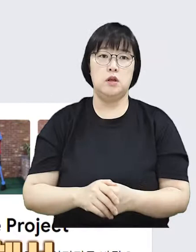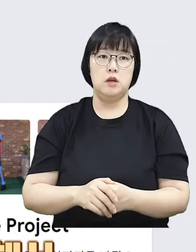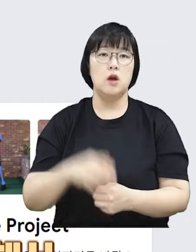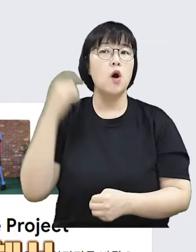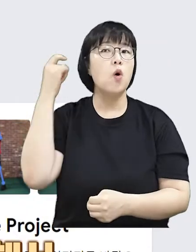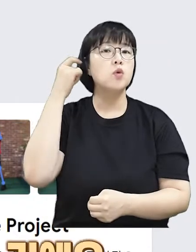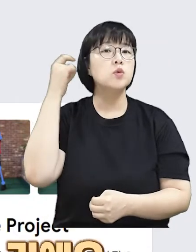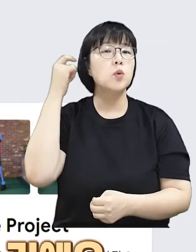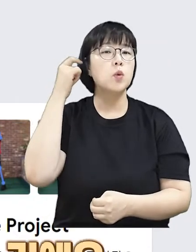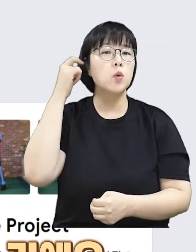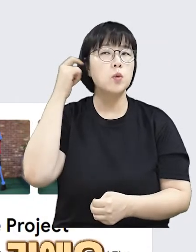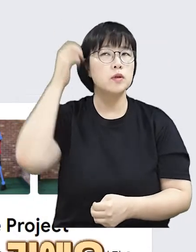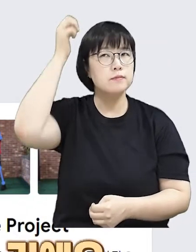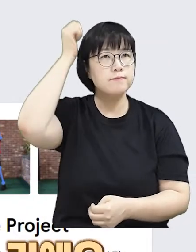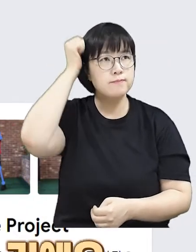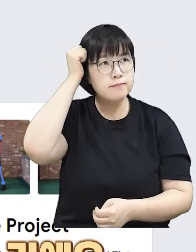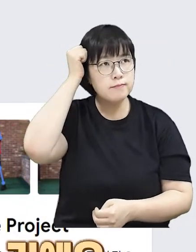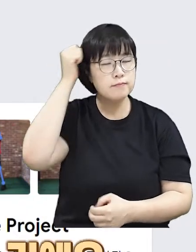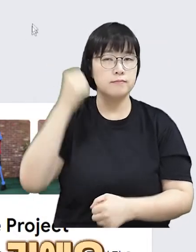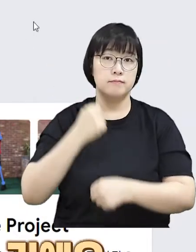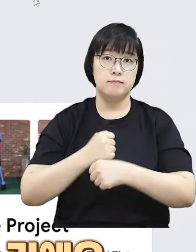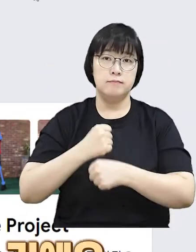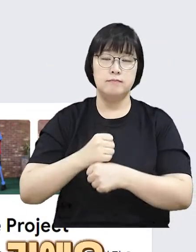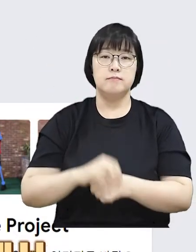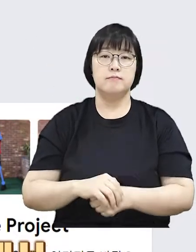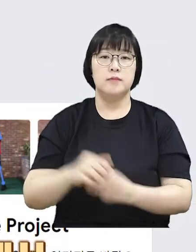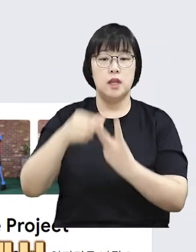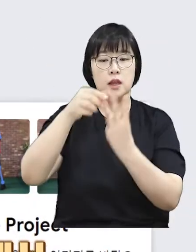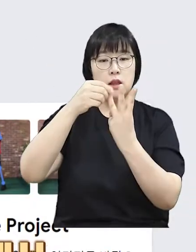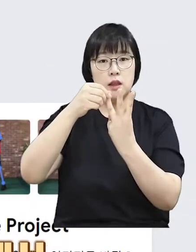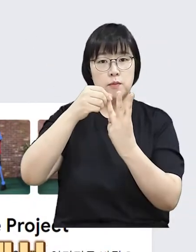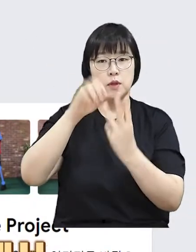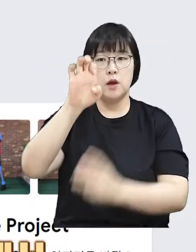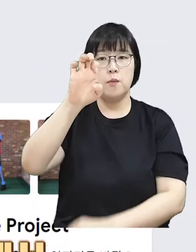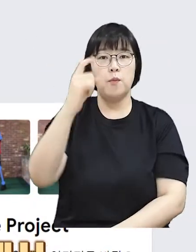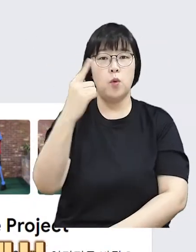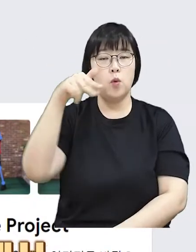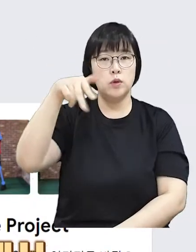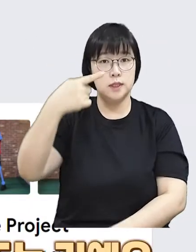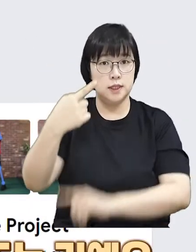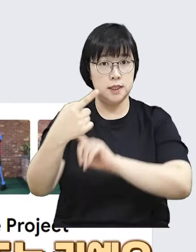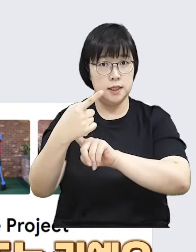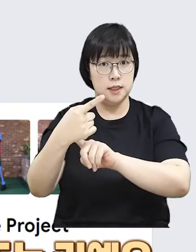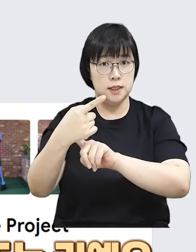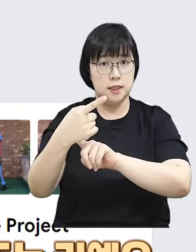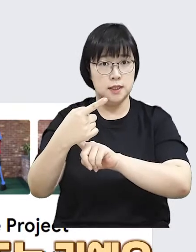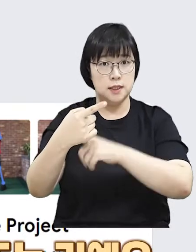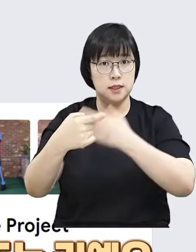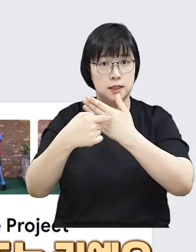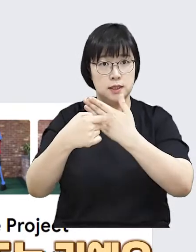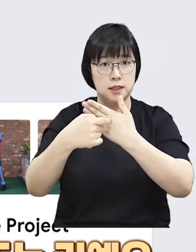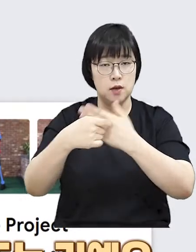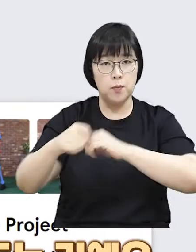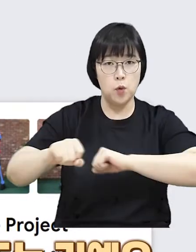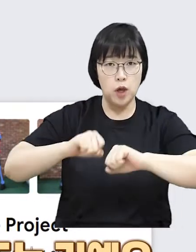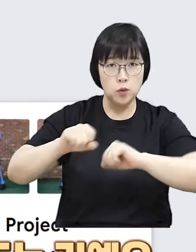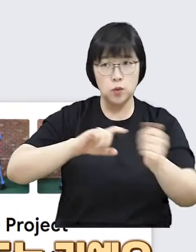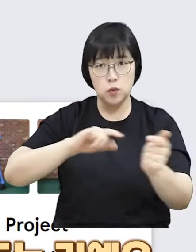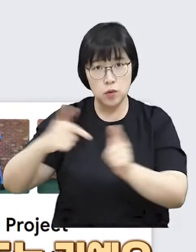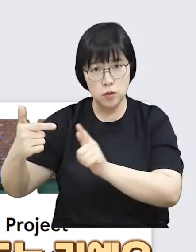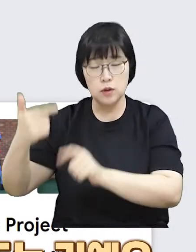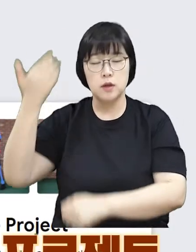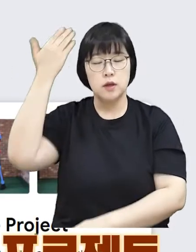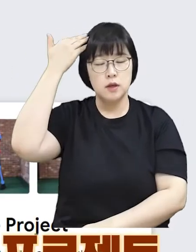오디오 프로젝트라고 해서 소리를 인식하는 인공지능을 만드는 것. 세 번째는 포즈 프로젝트라고 해서 어떤 자세를 인식하는 프로그램을